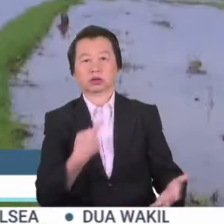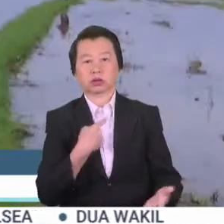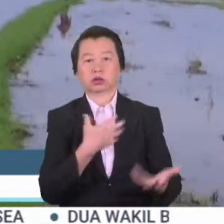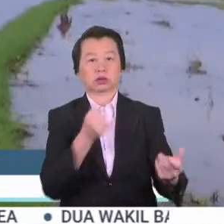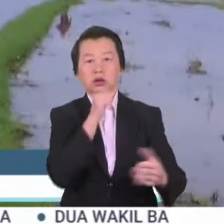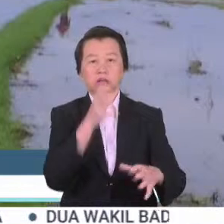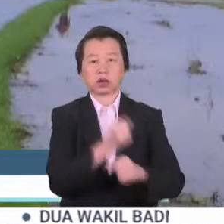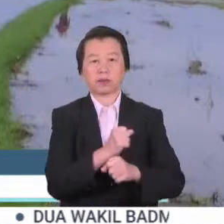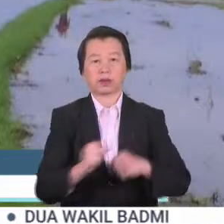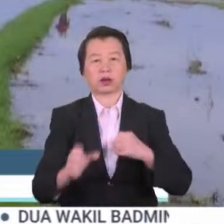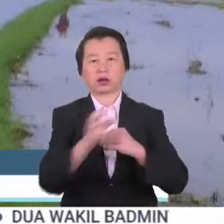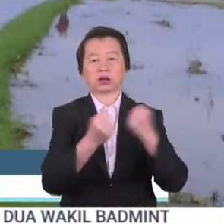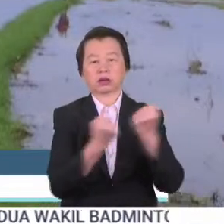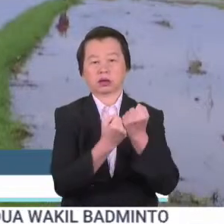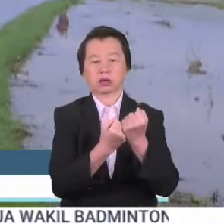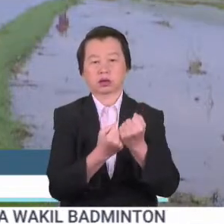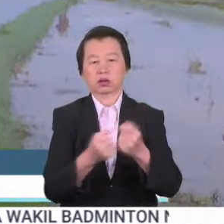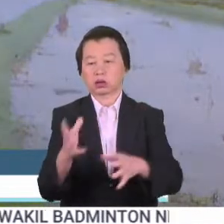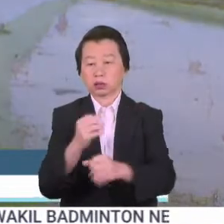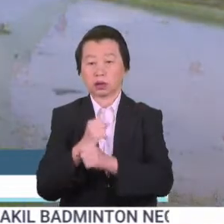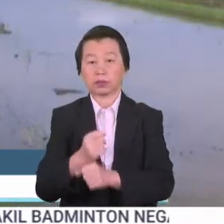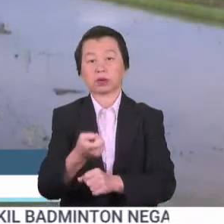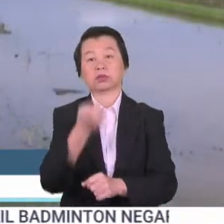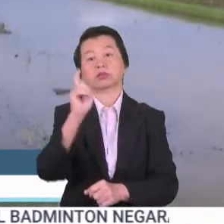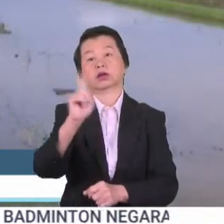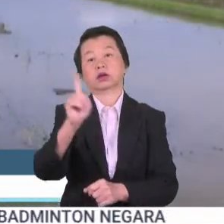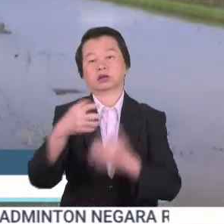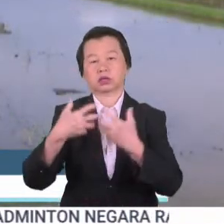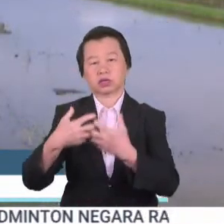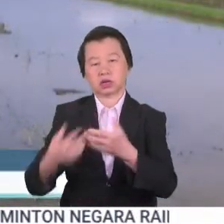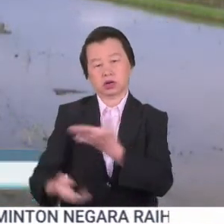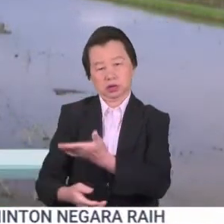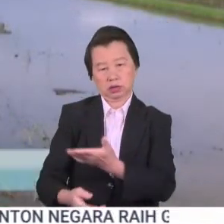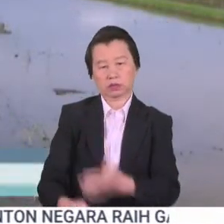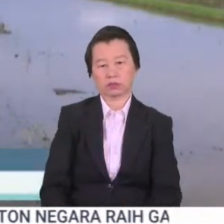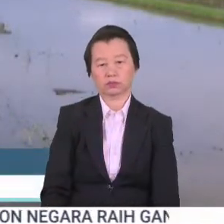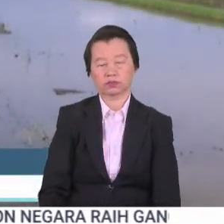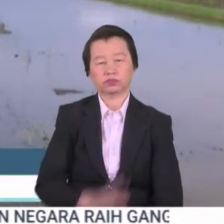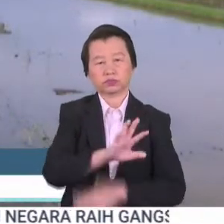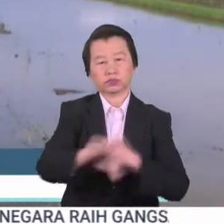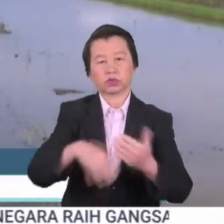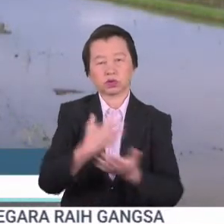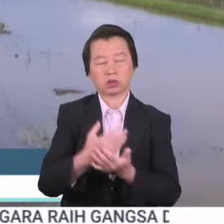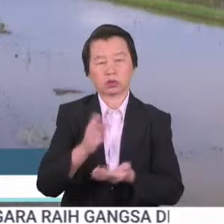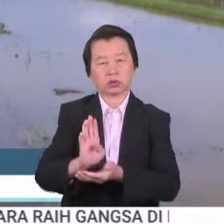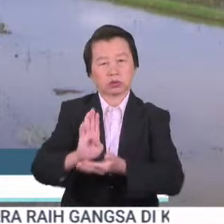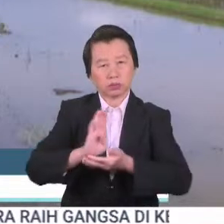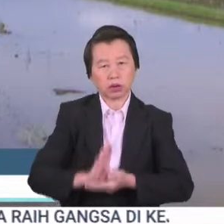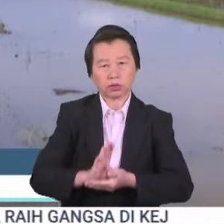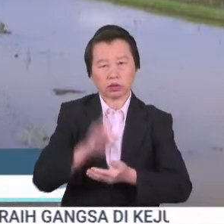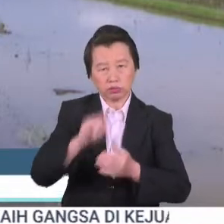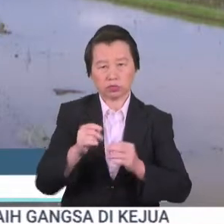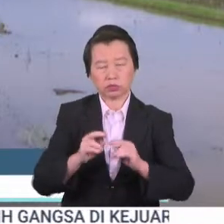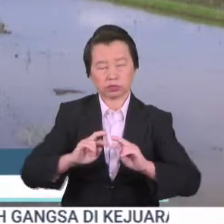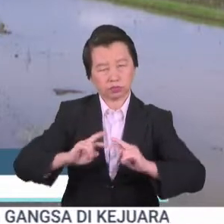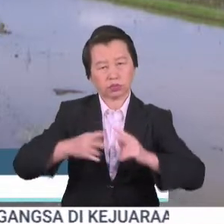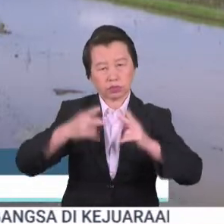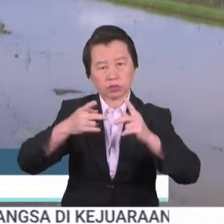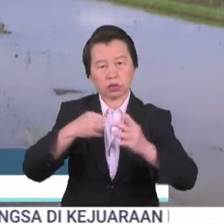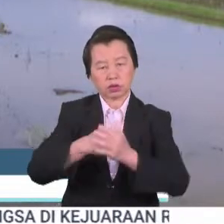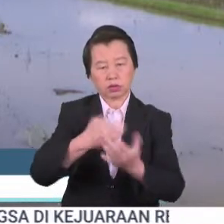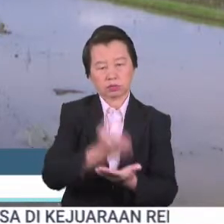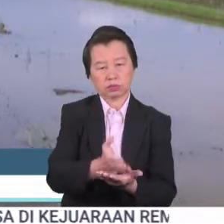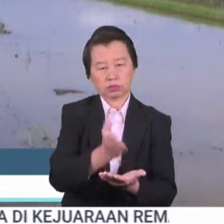subsidi yang dapat kilangkilang saal bu-bantuan per dikatkan bagi dalam